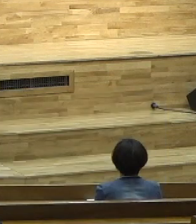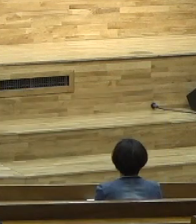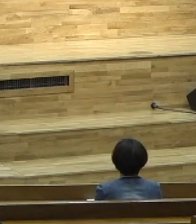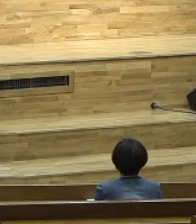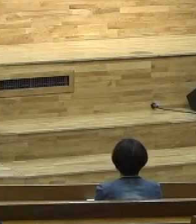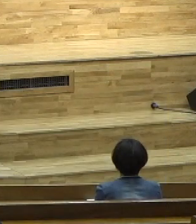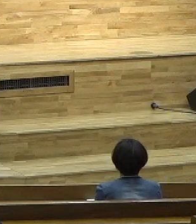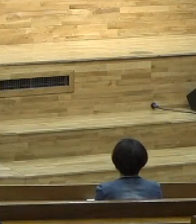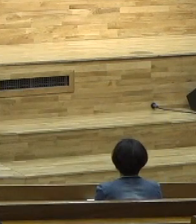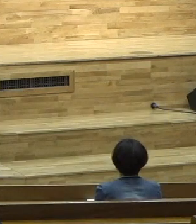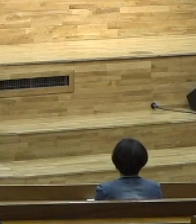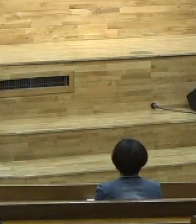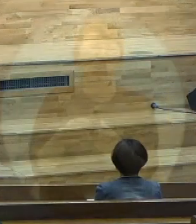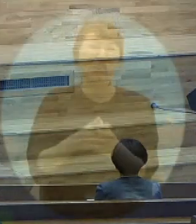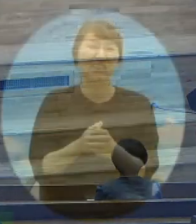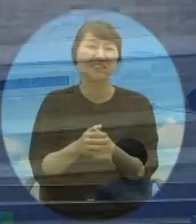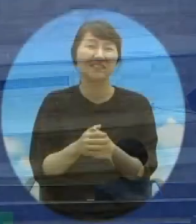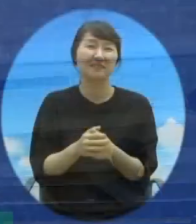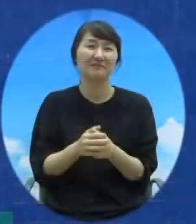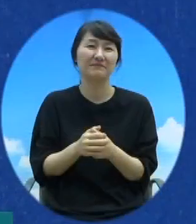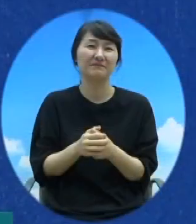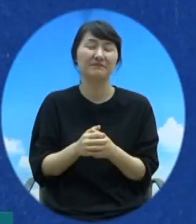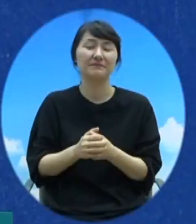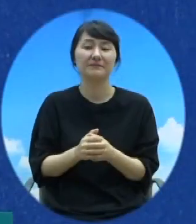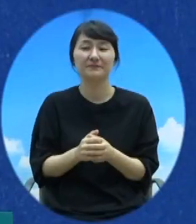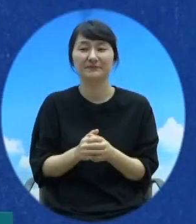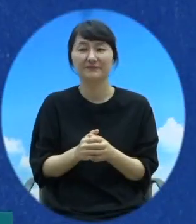하나를 같으니. 아멘.